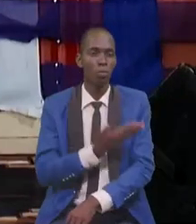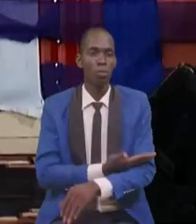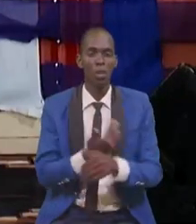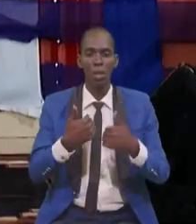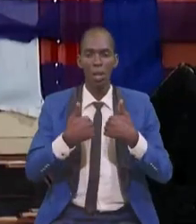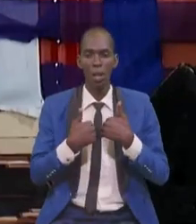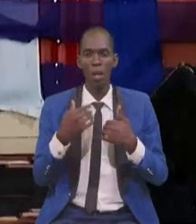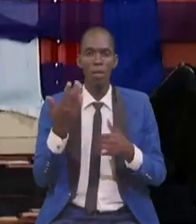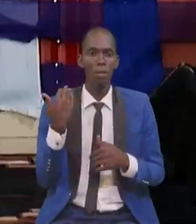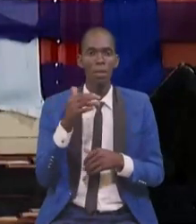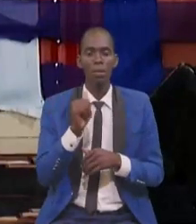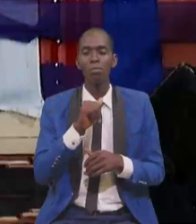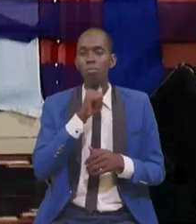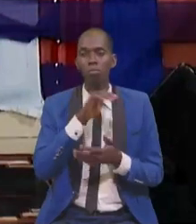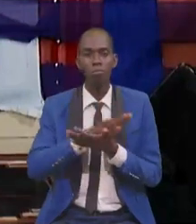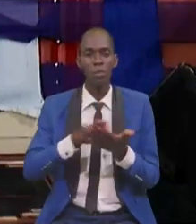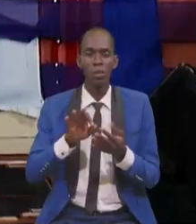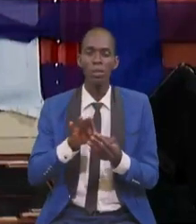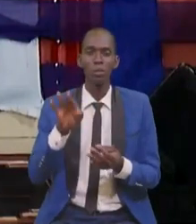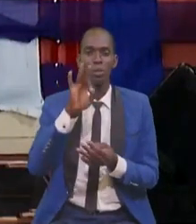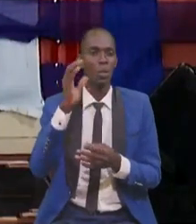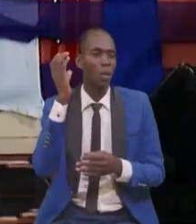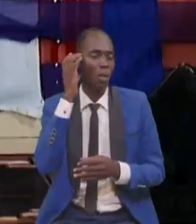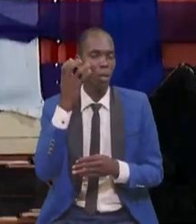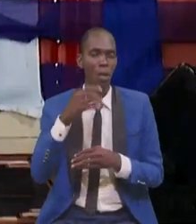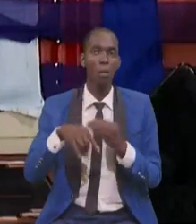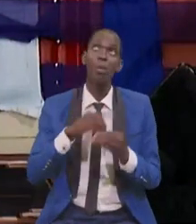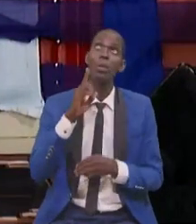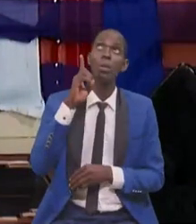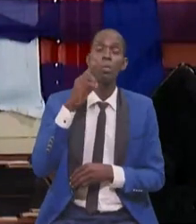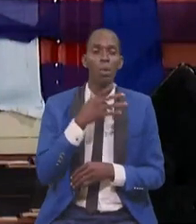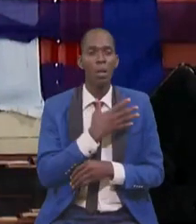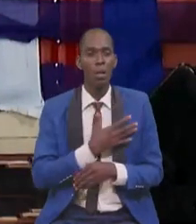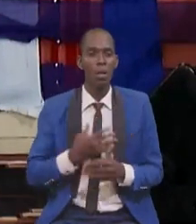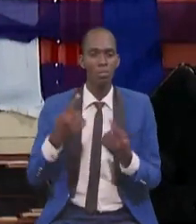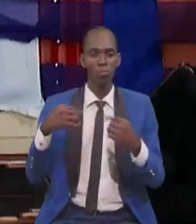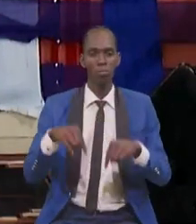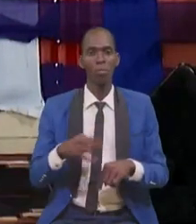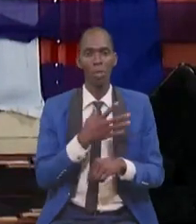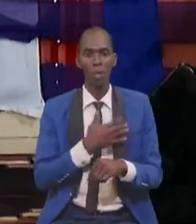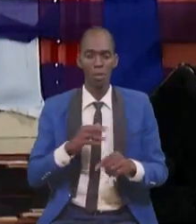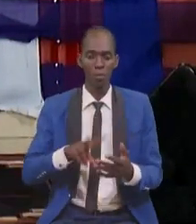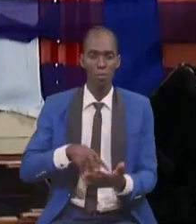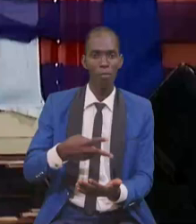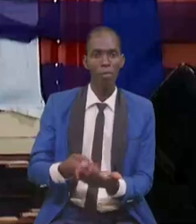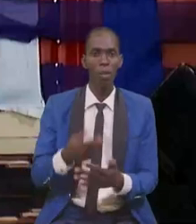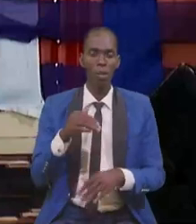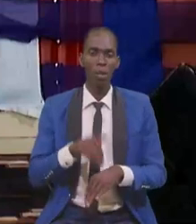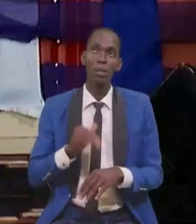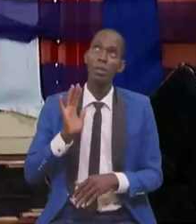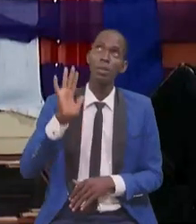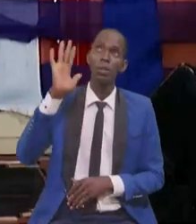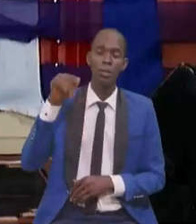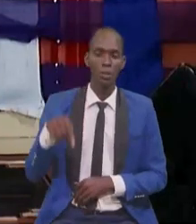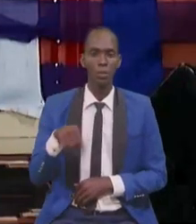la fille était possédée d'un esprit impur entendit parler de lui et vint